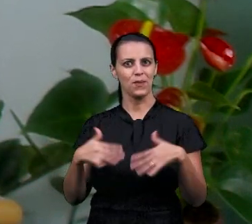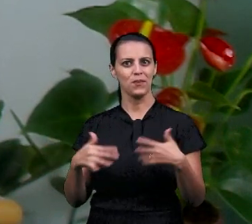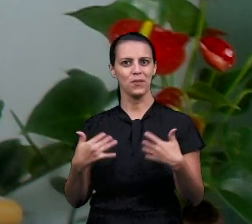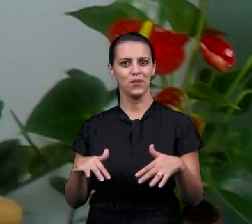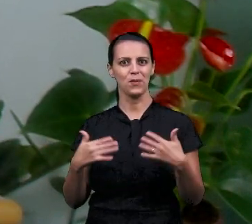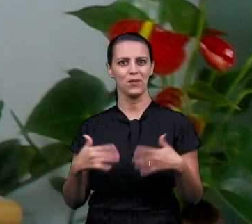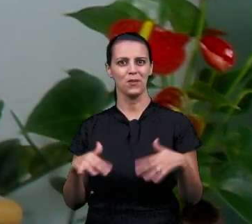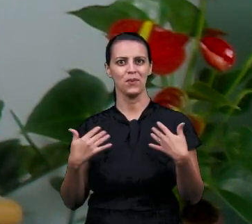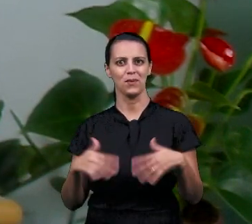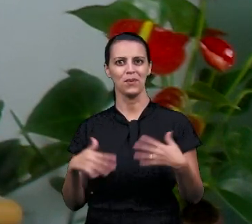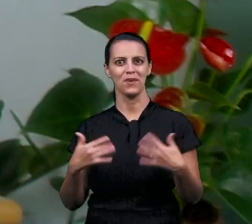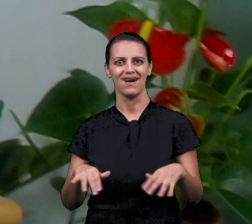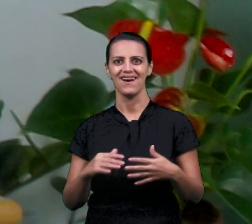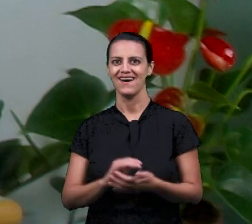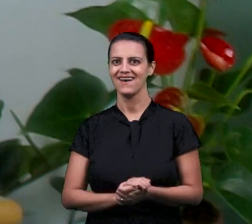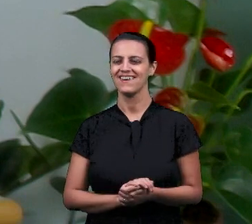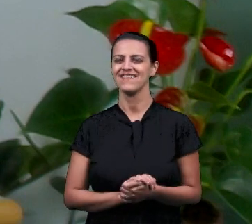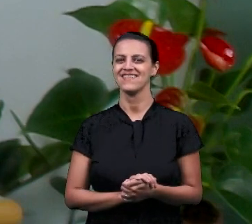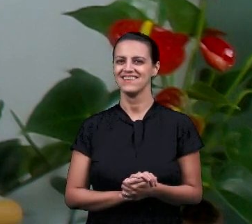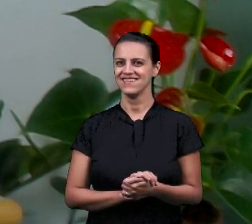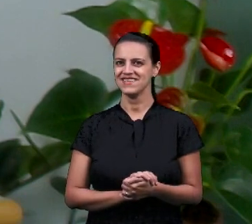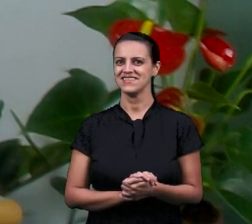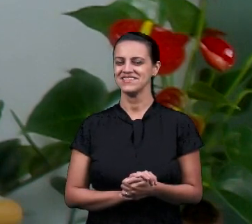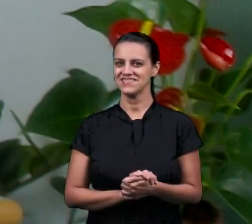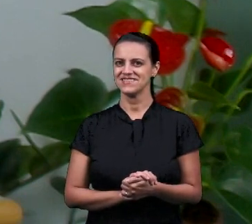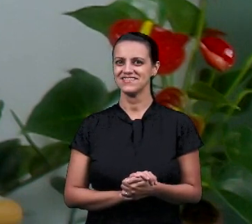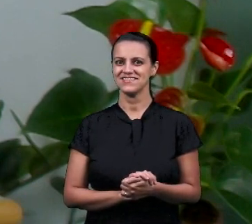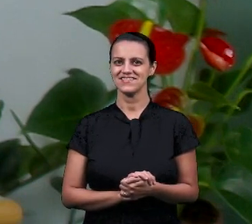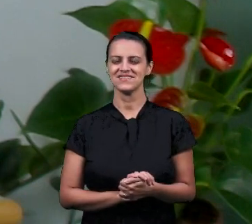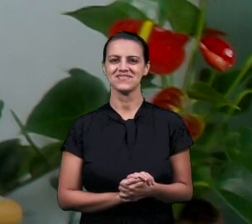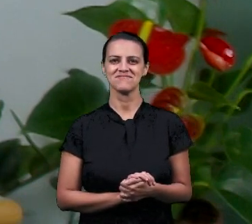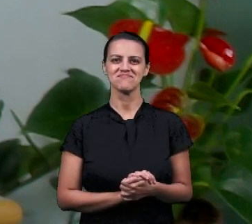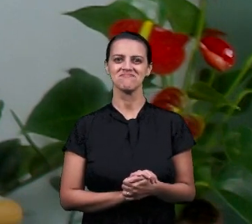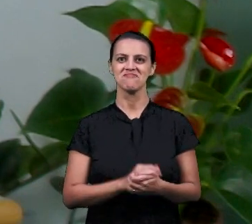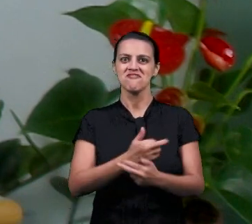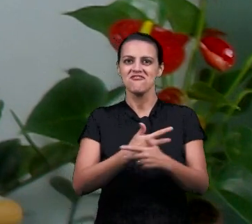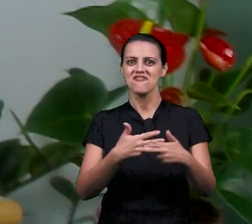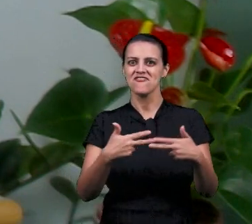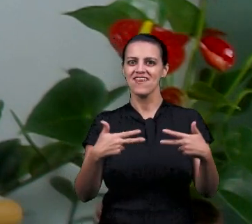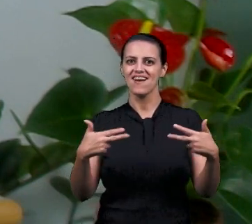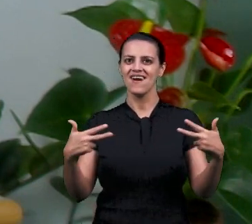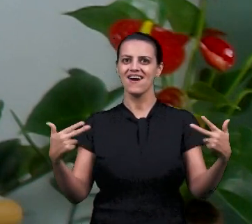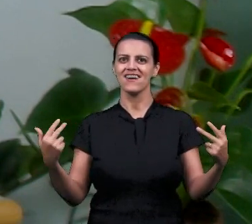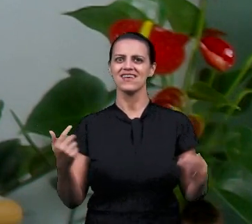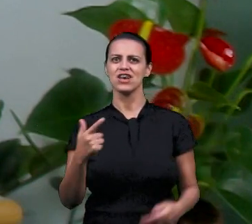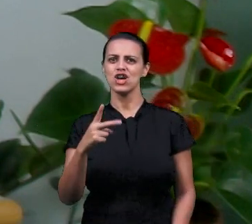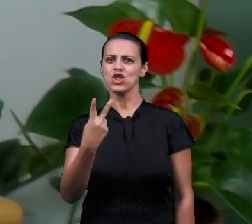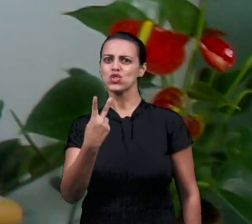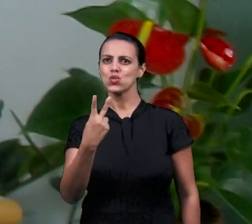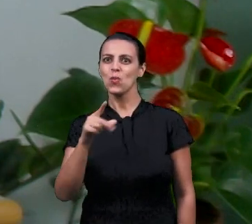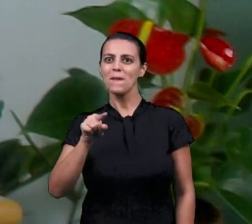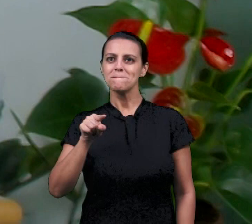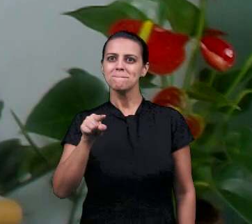nombre très, très grand. Nous avons eu